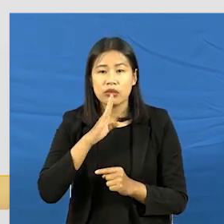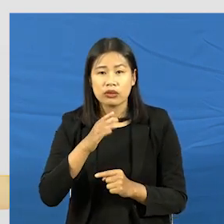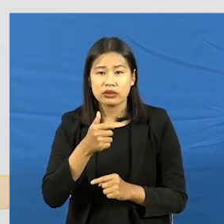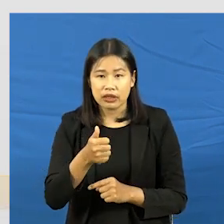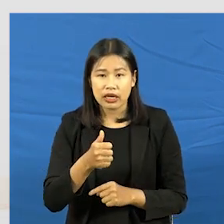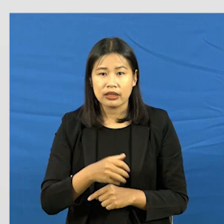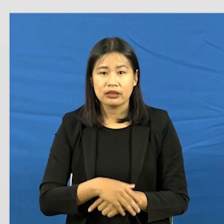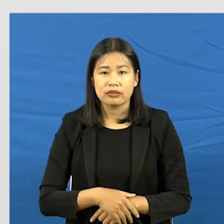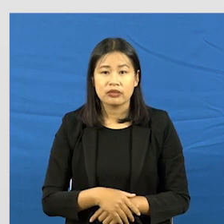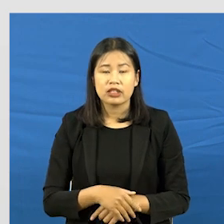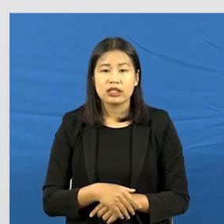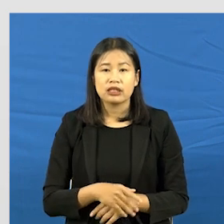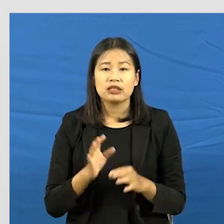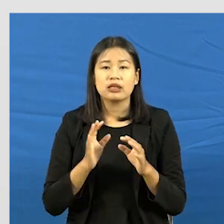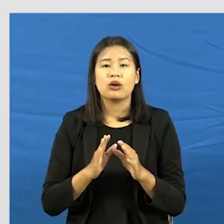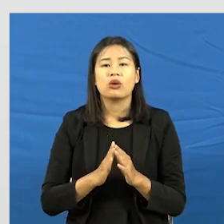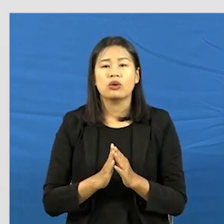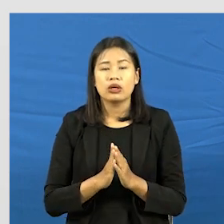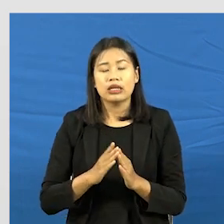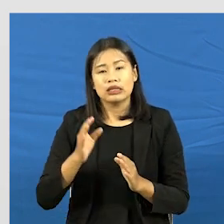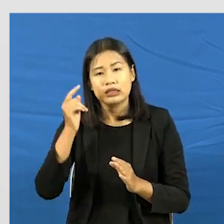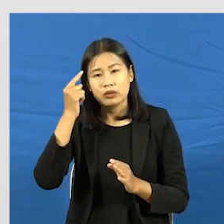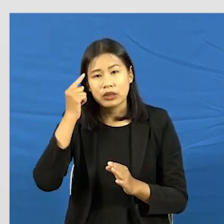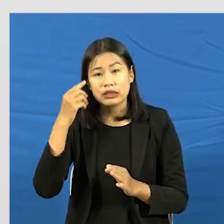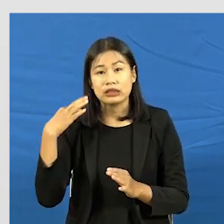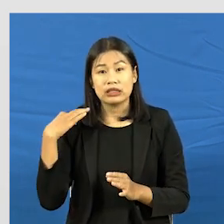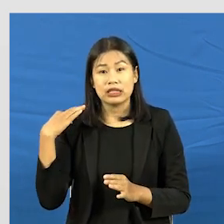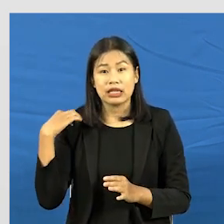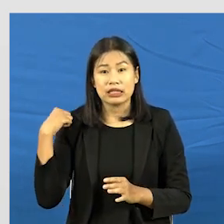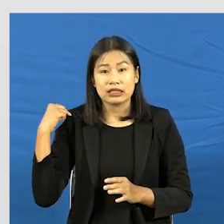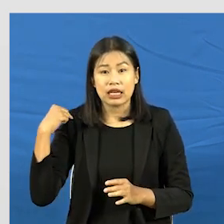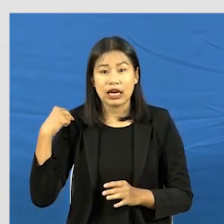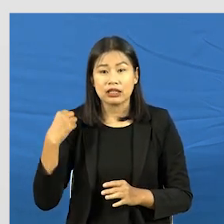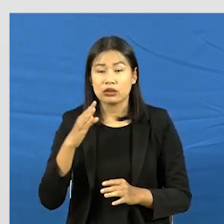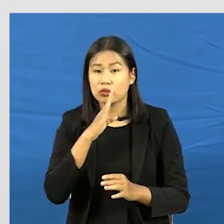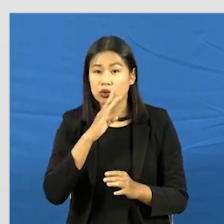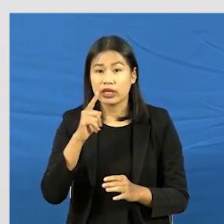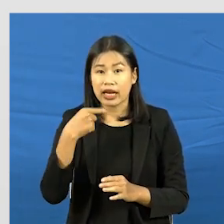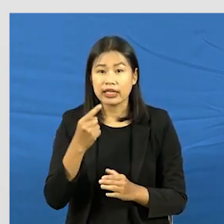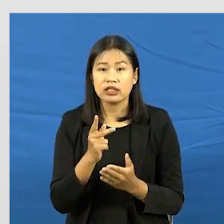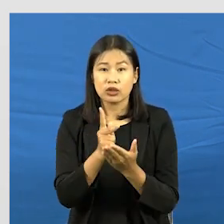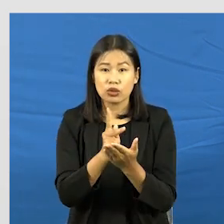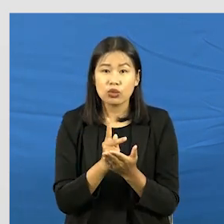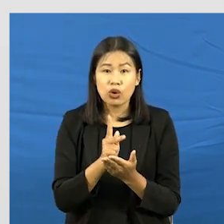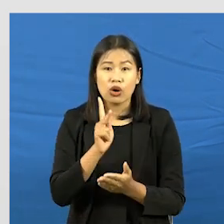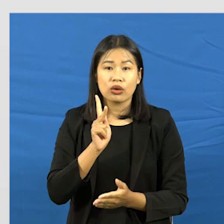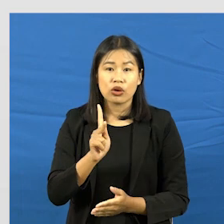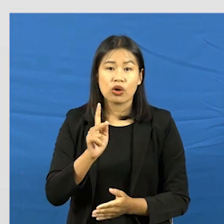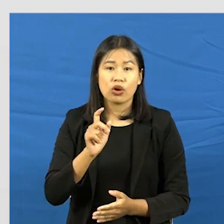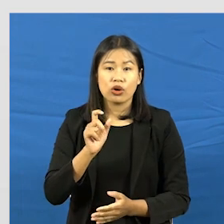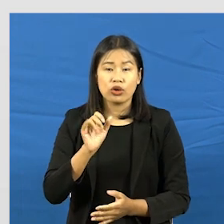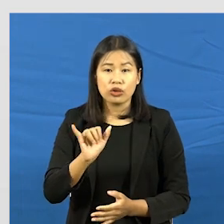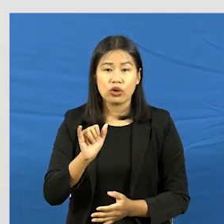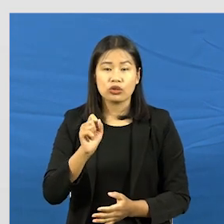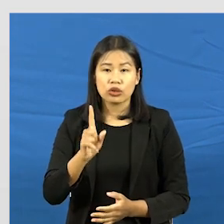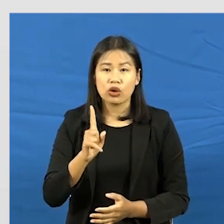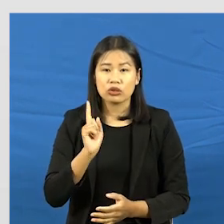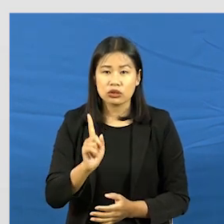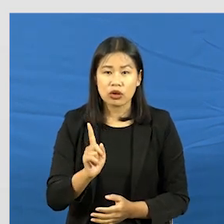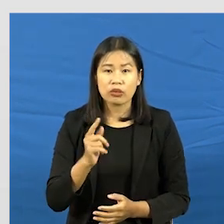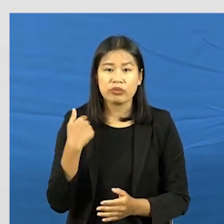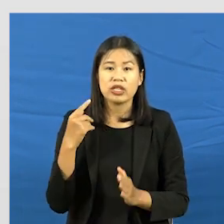าที่จะกู้กยศ.นะครับจะต้องมีชั่วโมงจิตอาสานะฮะ ภาคเรียนละ18ชั่วโมงนะ